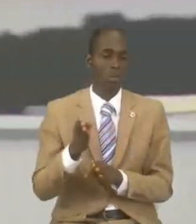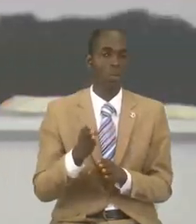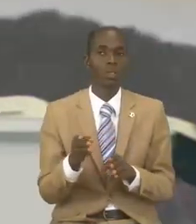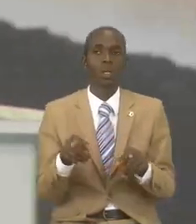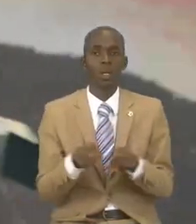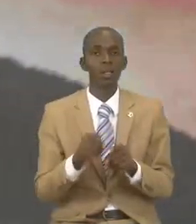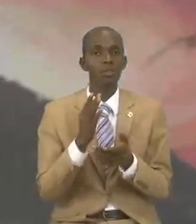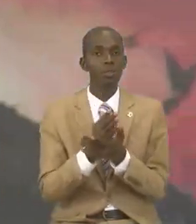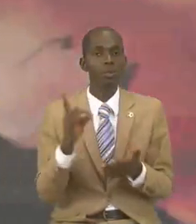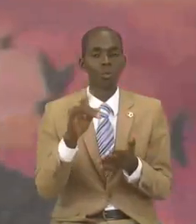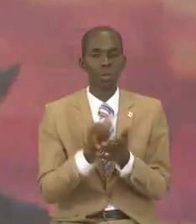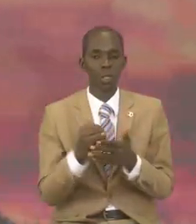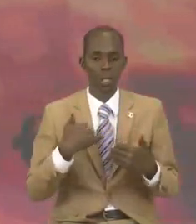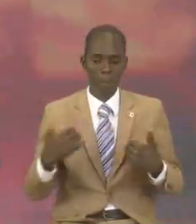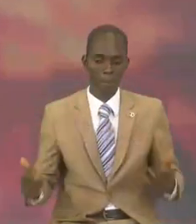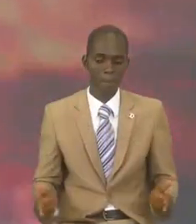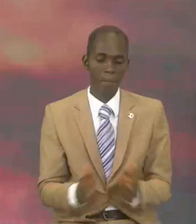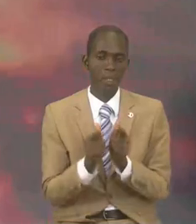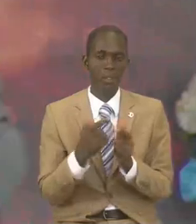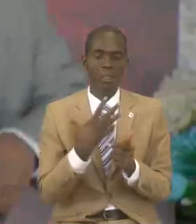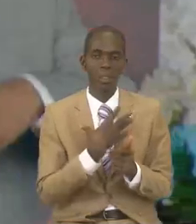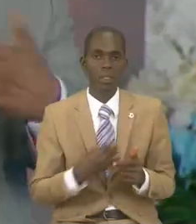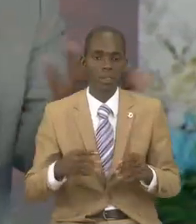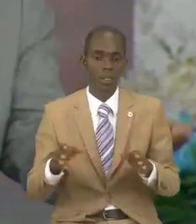Comme quelqu'un qui a rencontré Christ,